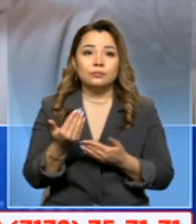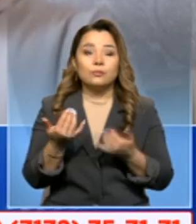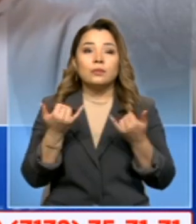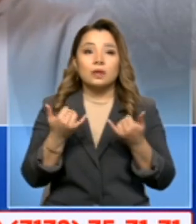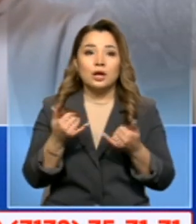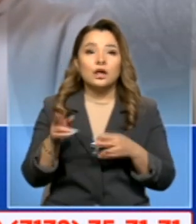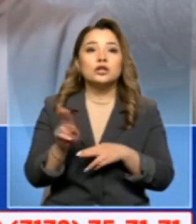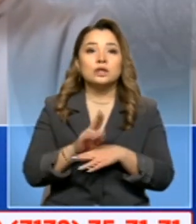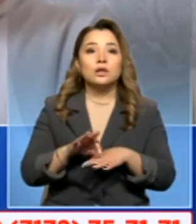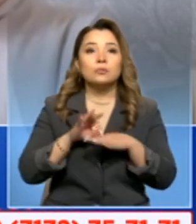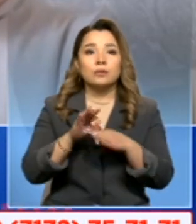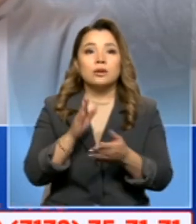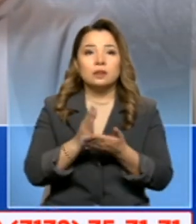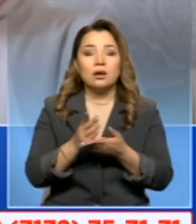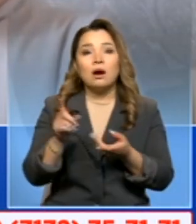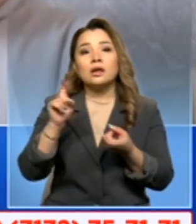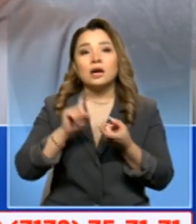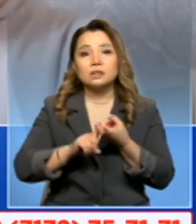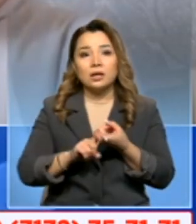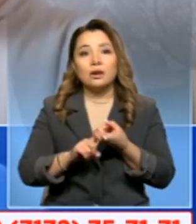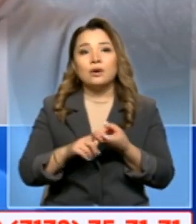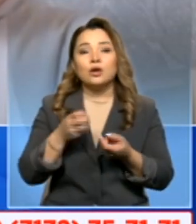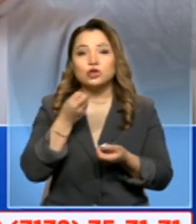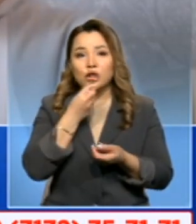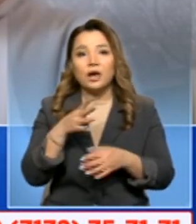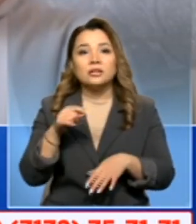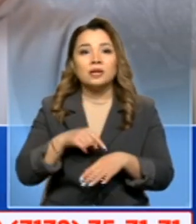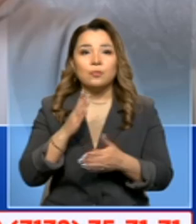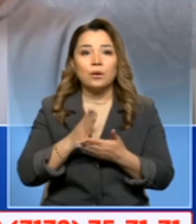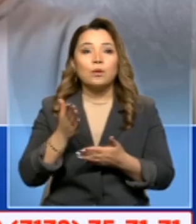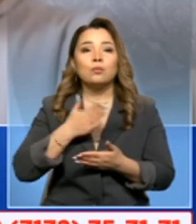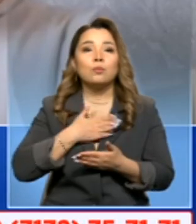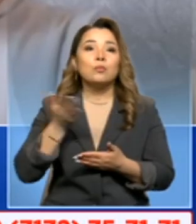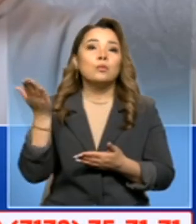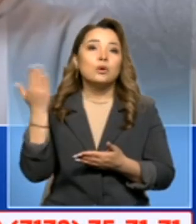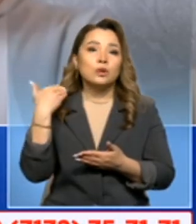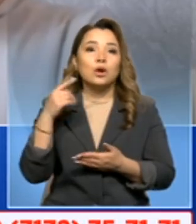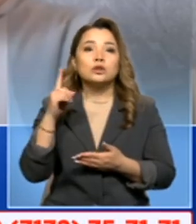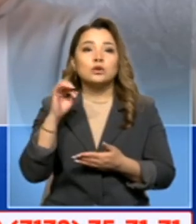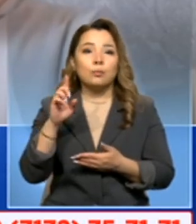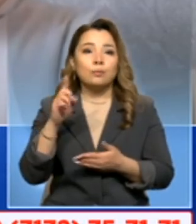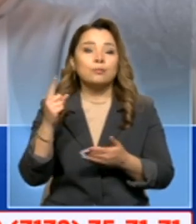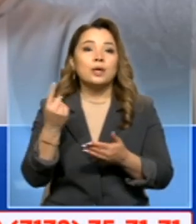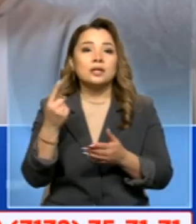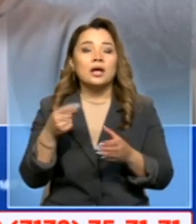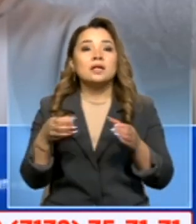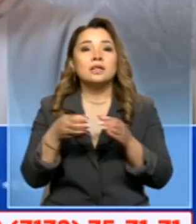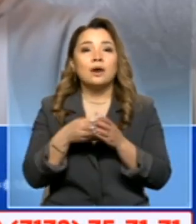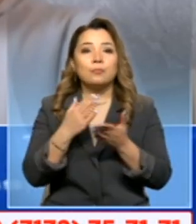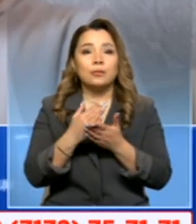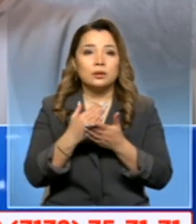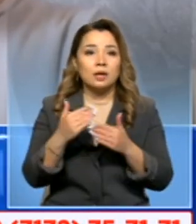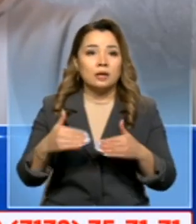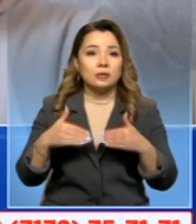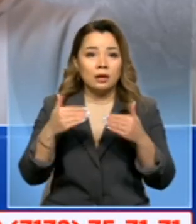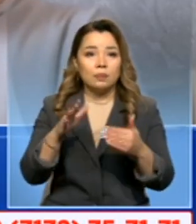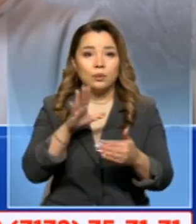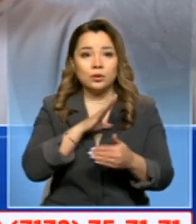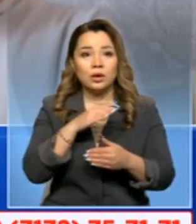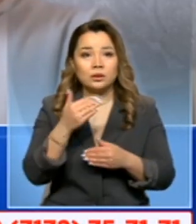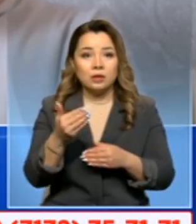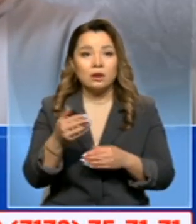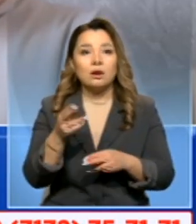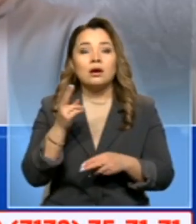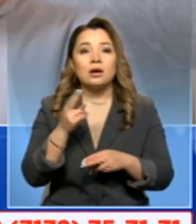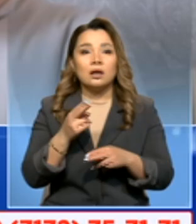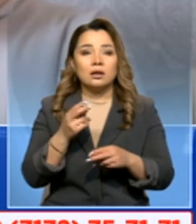Қазір емделіп жатқанымның арқасында жақсы сезінем. Бұрын менде зоб бірінші этапты болғандықтан, жаңағы